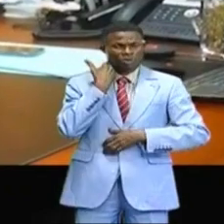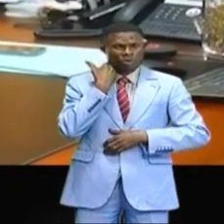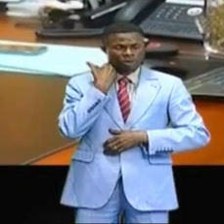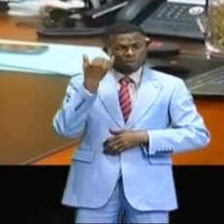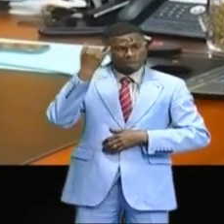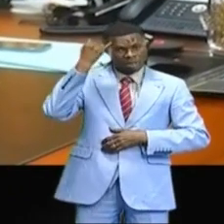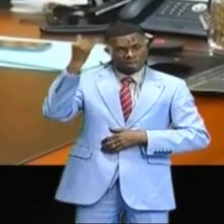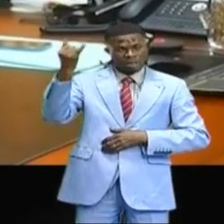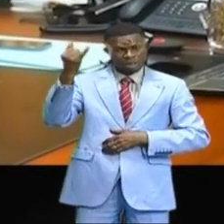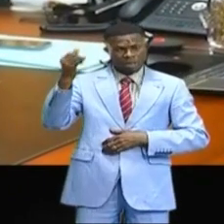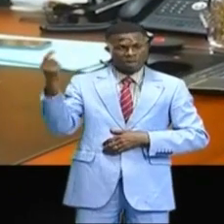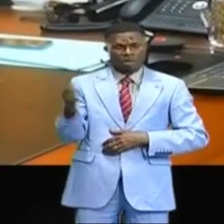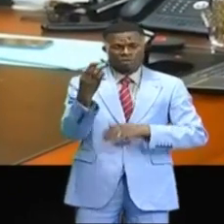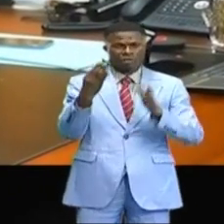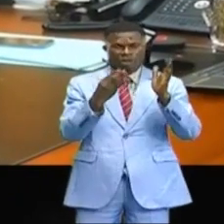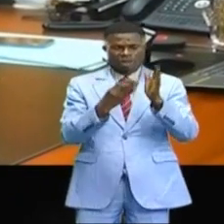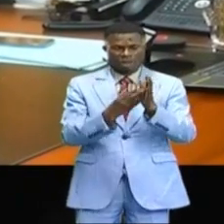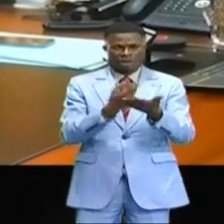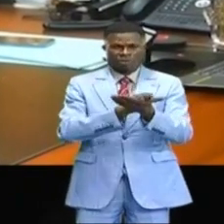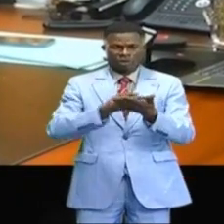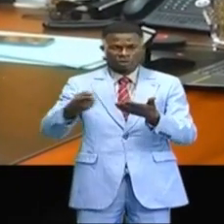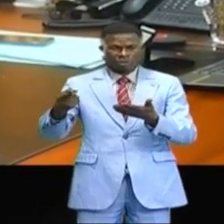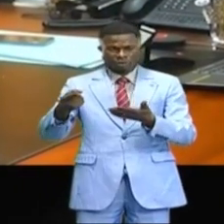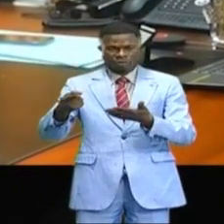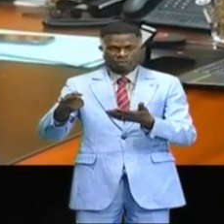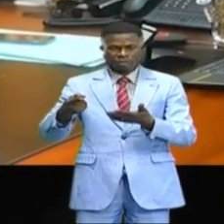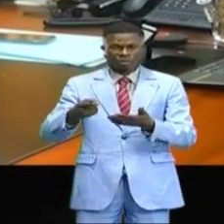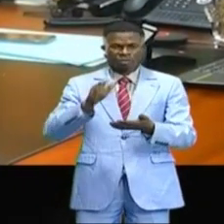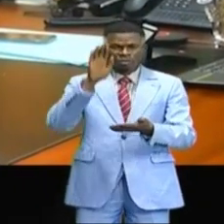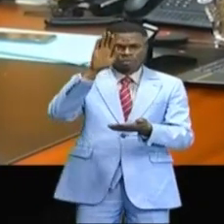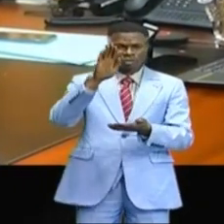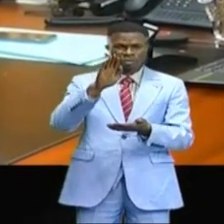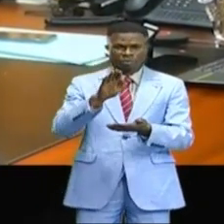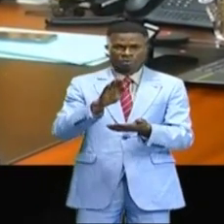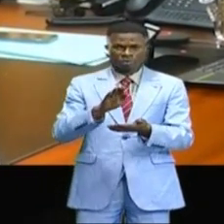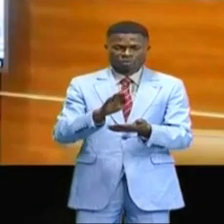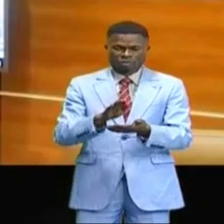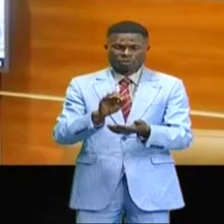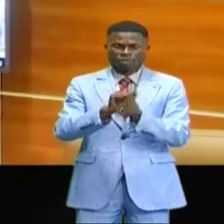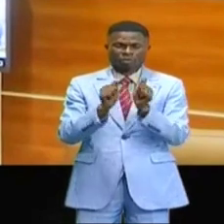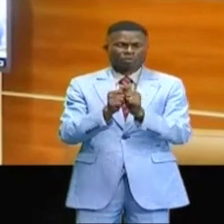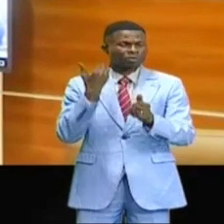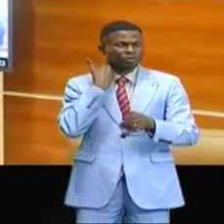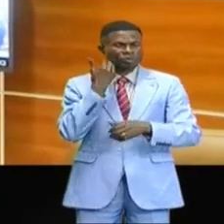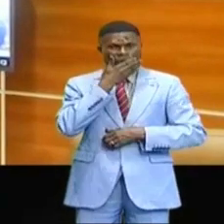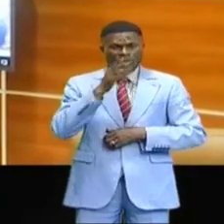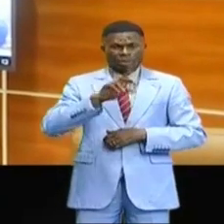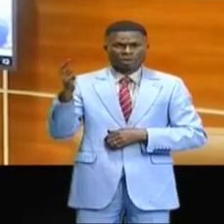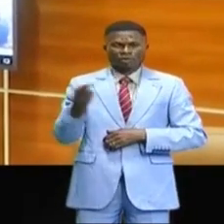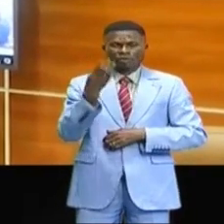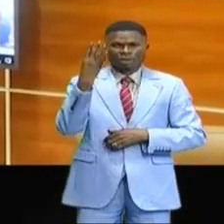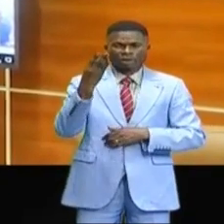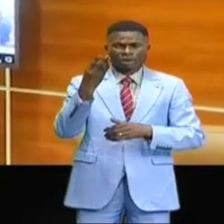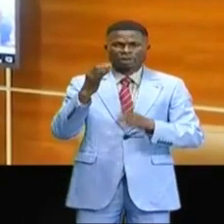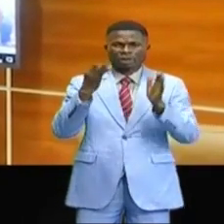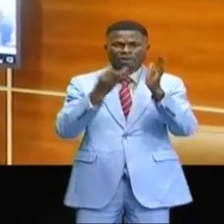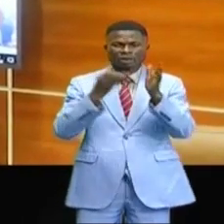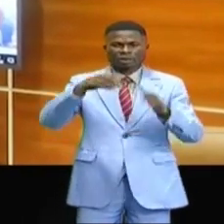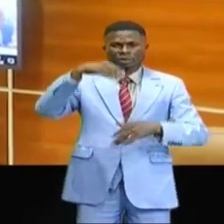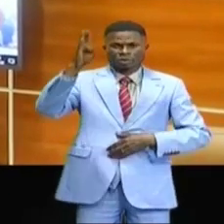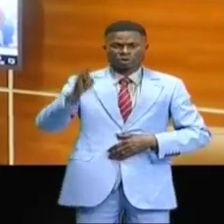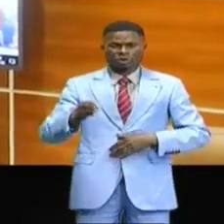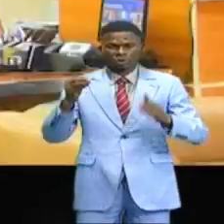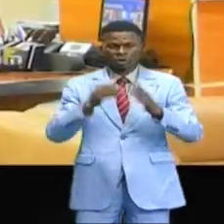tendance à la 29e semaine a été marquée par une baisse de l'incidence de cas de la Covid-19 de 24,7%